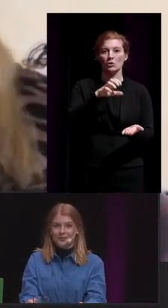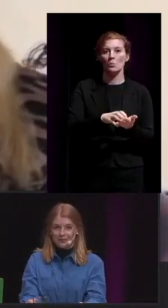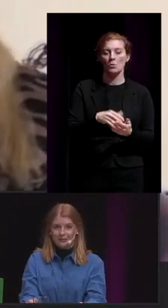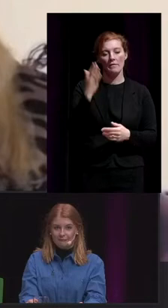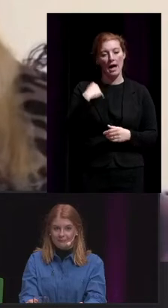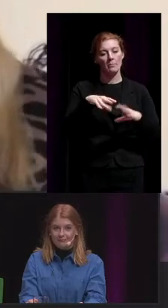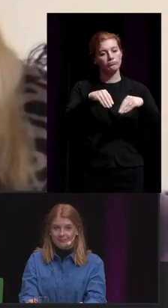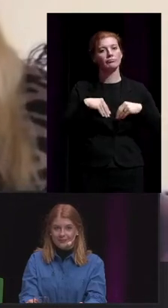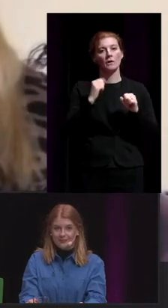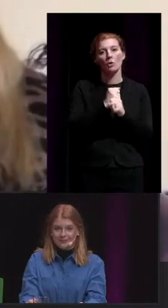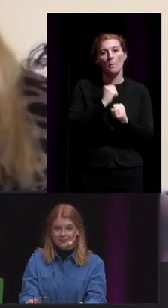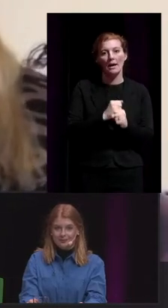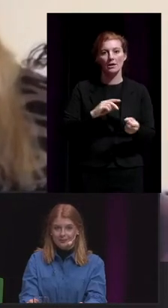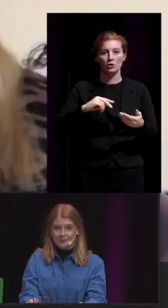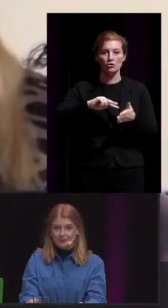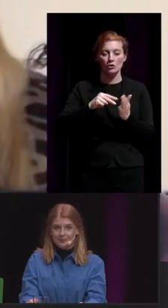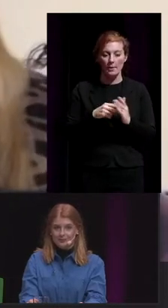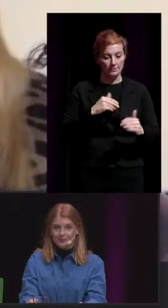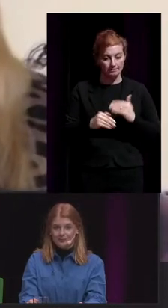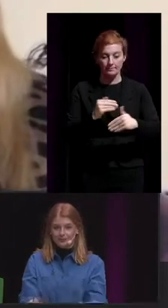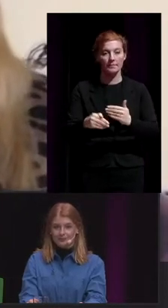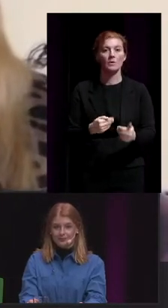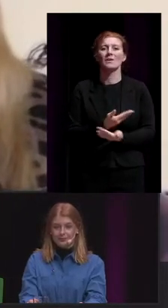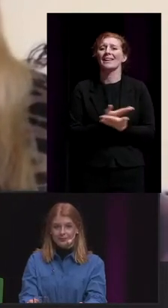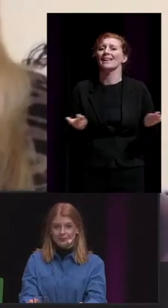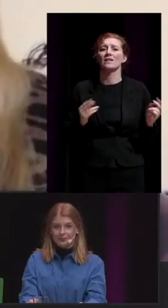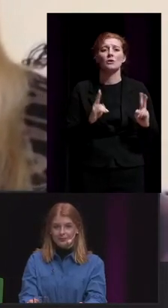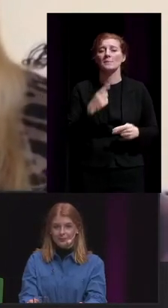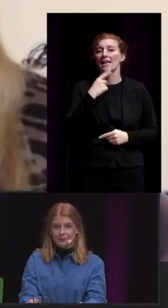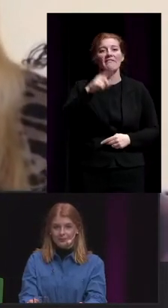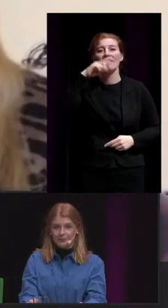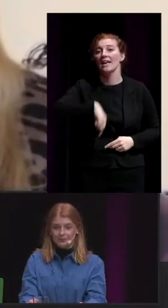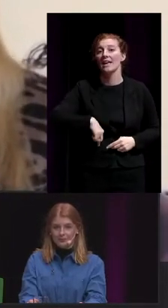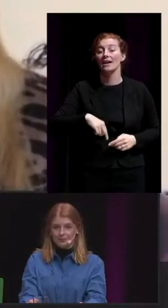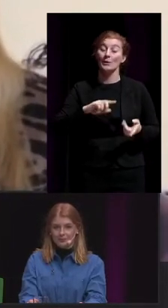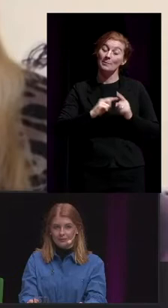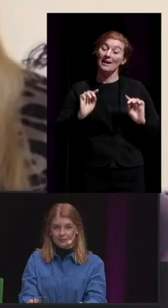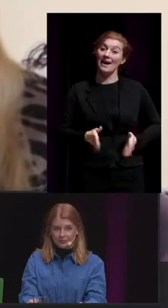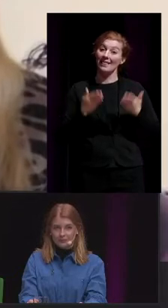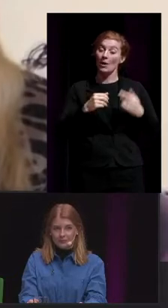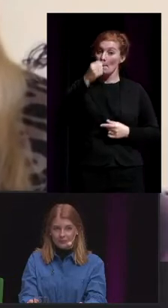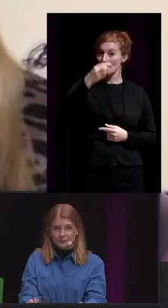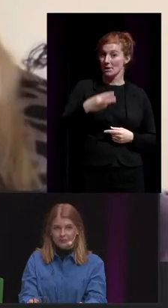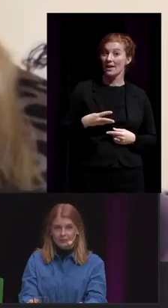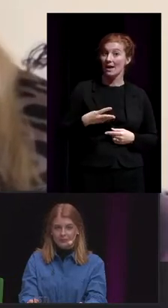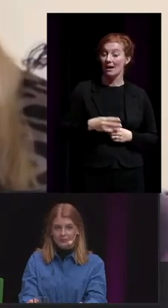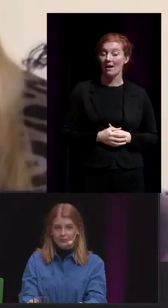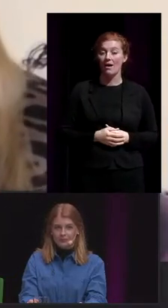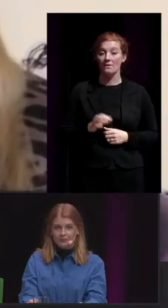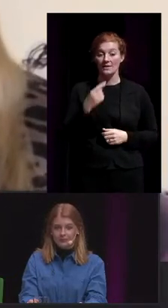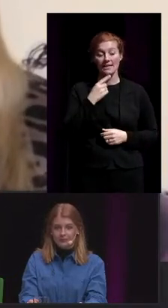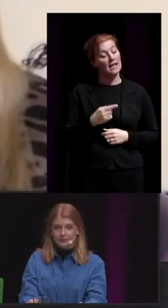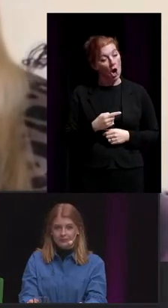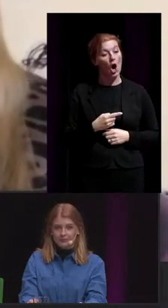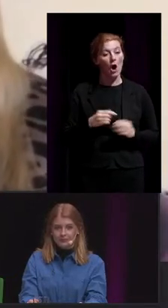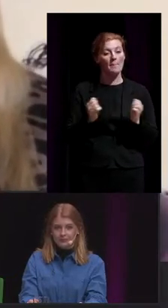systematiskt. Och det här är så att det är ingen som säger att det här är fel. Och det är lätt då när vi ska göra prioriteringar och säga ja, men nu kan vi